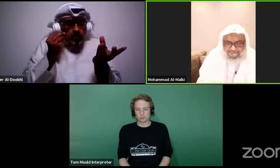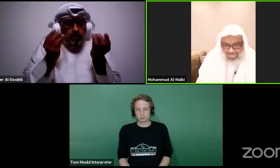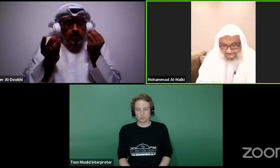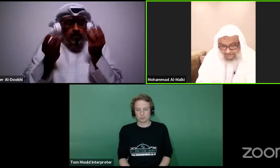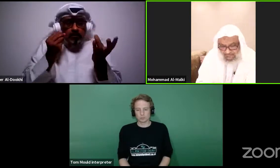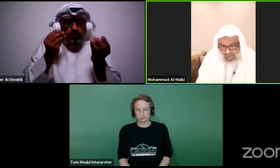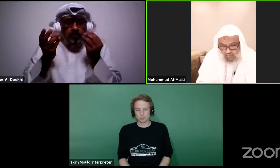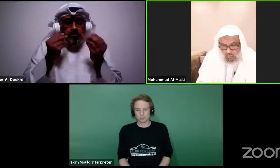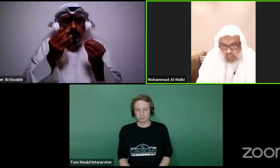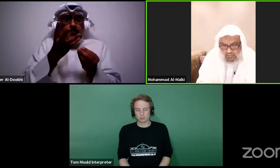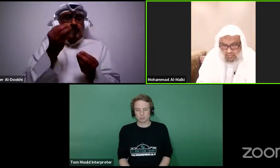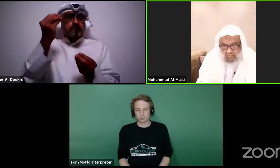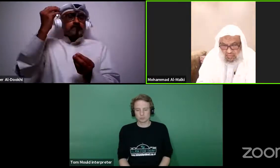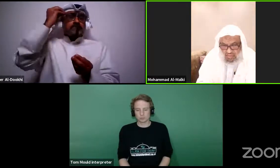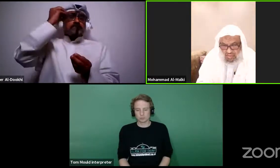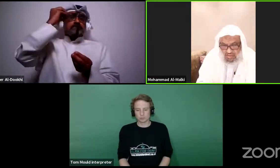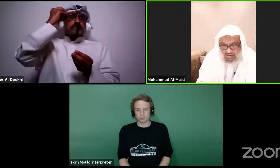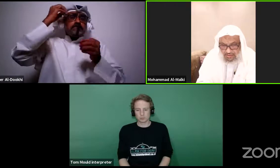نعم.